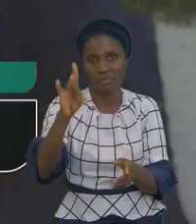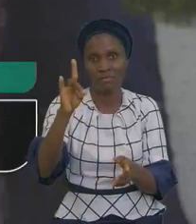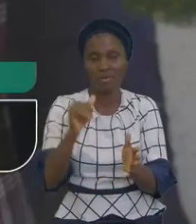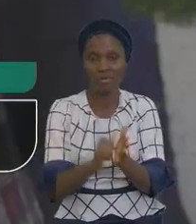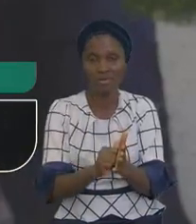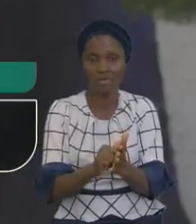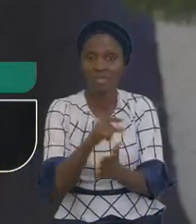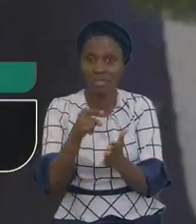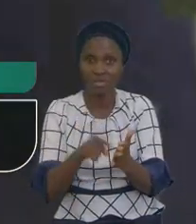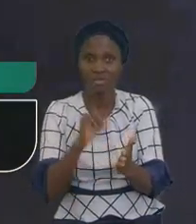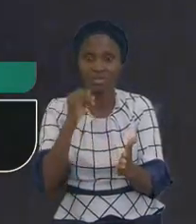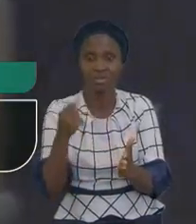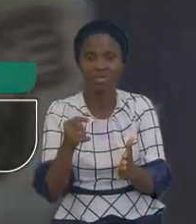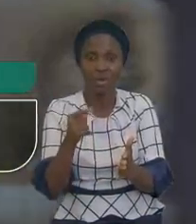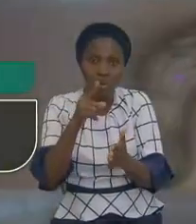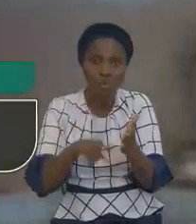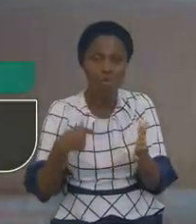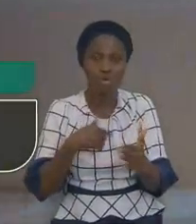nous suivons le Seigneur.